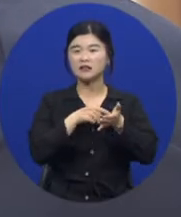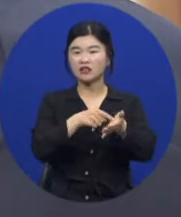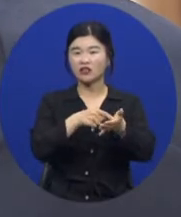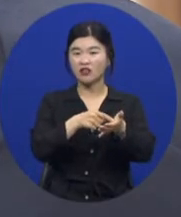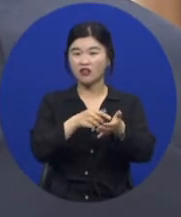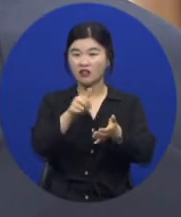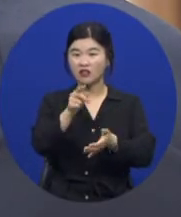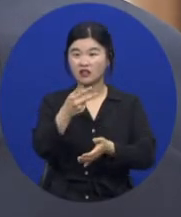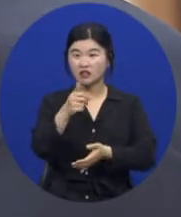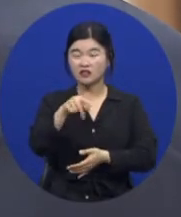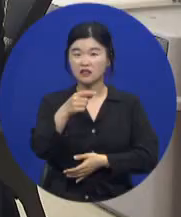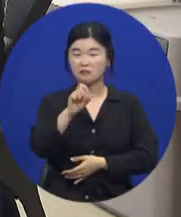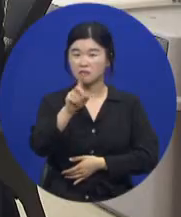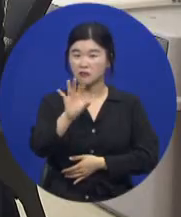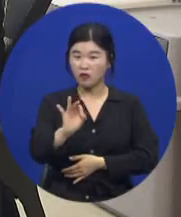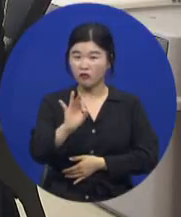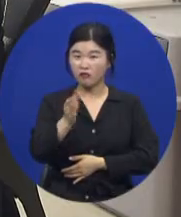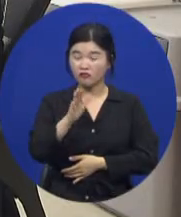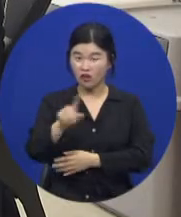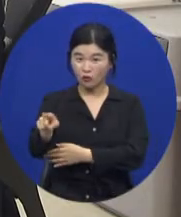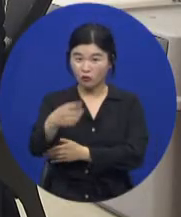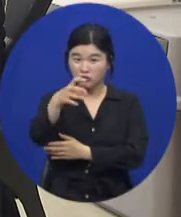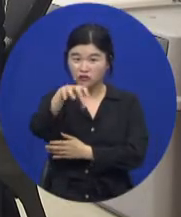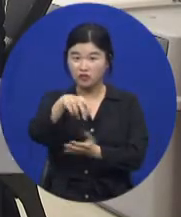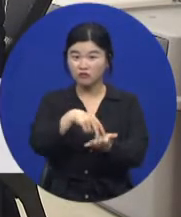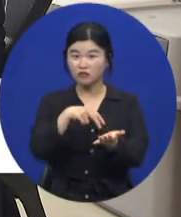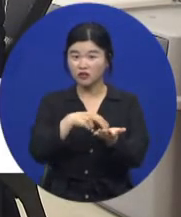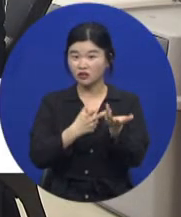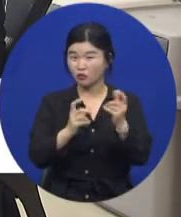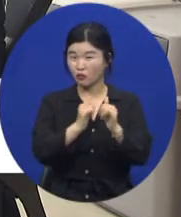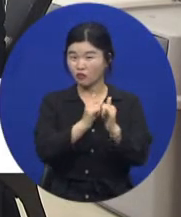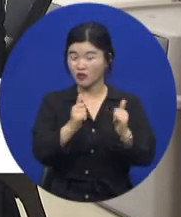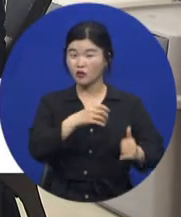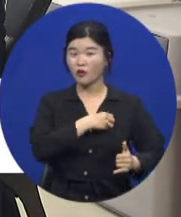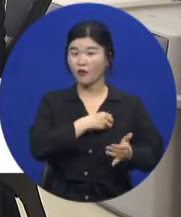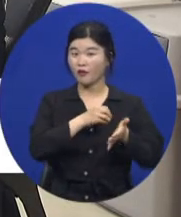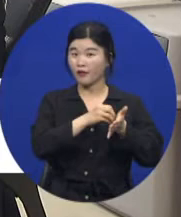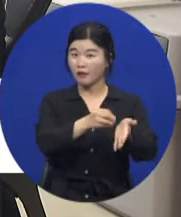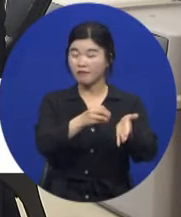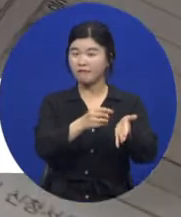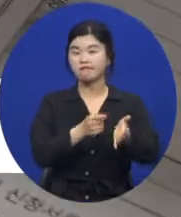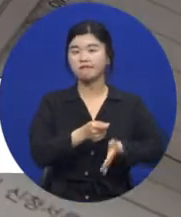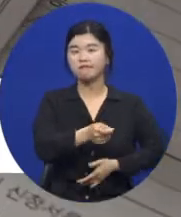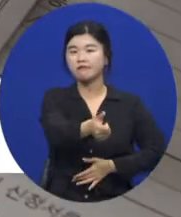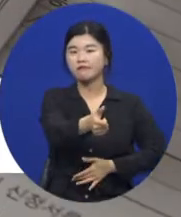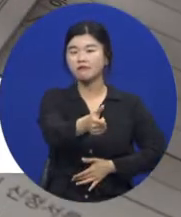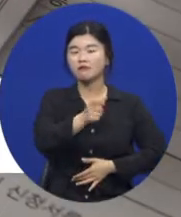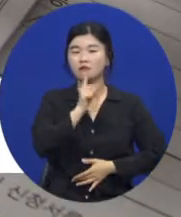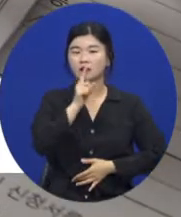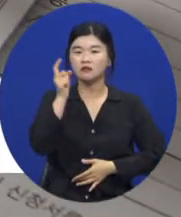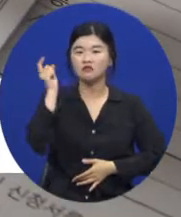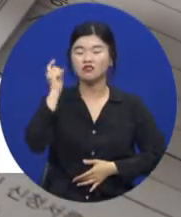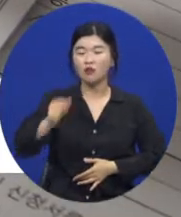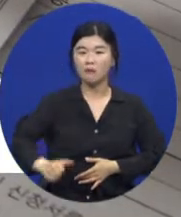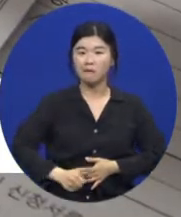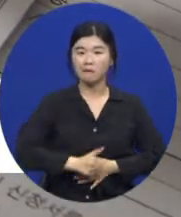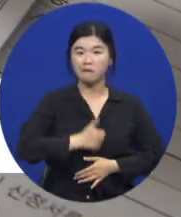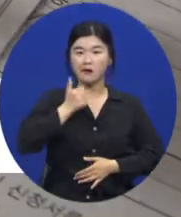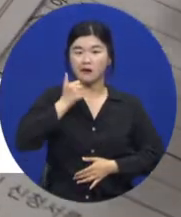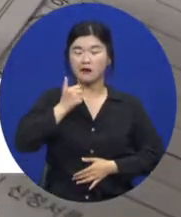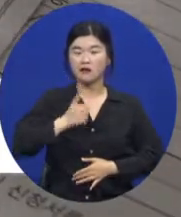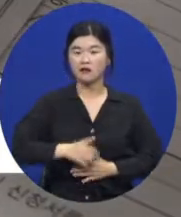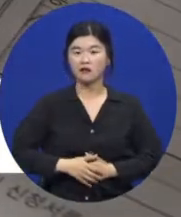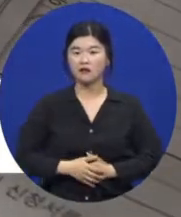현승 명씩 그런데 골프장 측에서 제주도민의 회원가입을 받지 않기로 했다는 말을 듣고 화가 치밀어